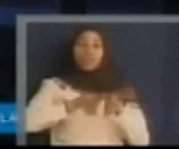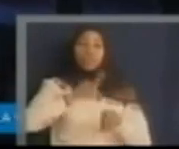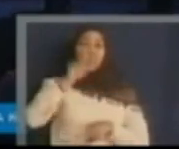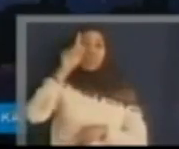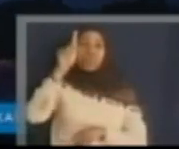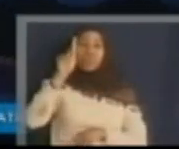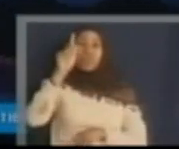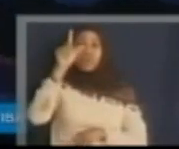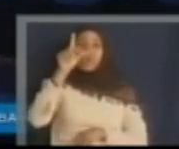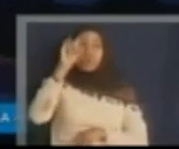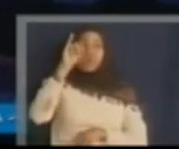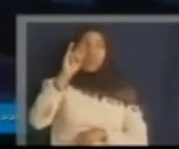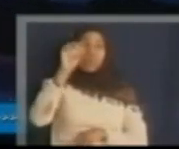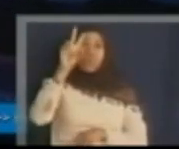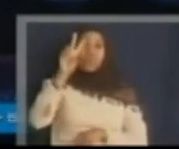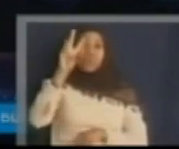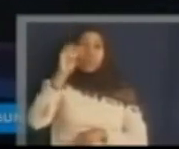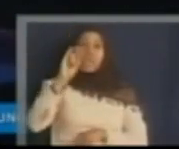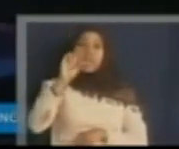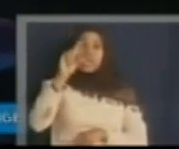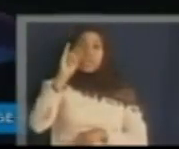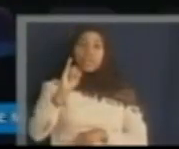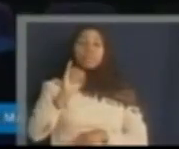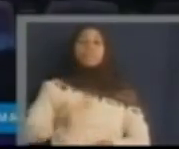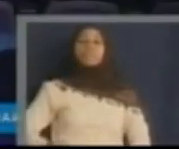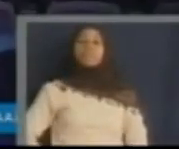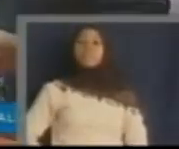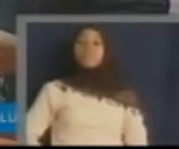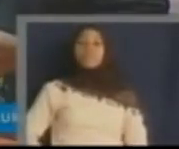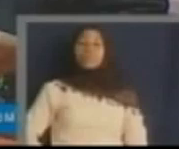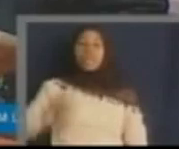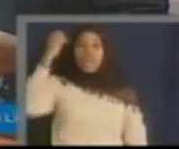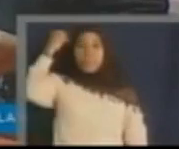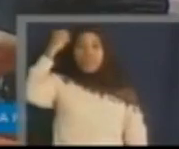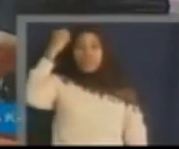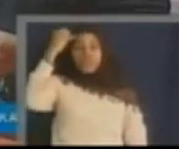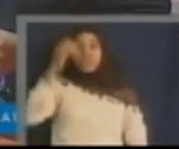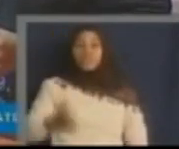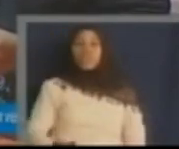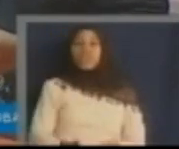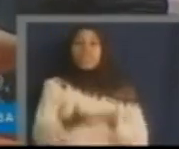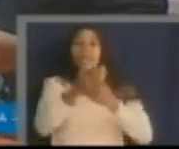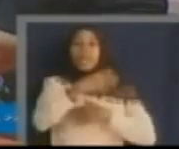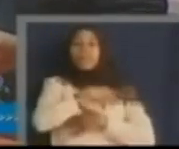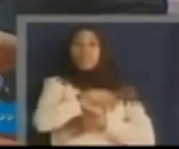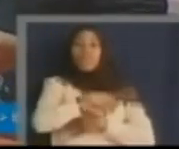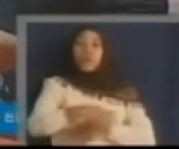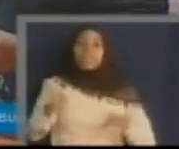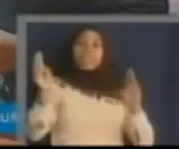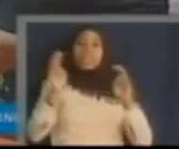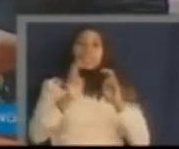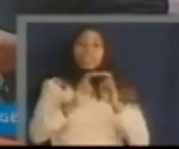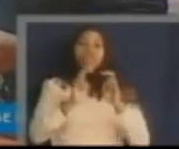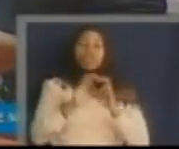Mheshimiwa Charles Kitwanga, naibu waziri nishati na madini, ana wageni wawili pia ambao ni ndugu